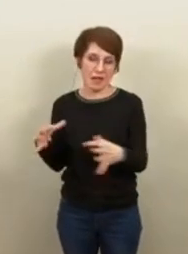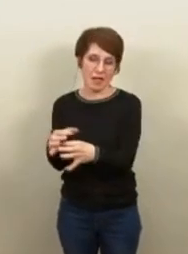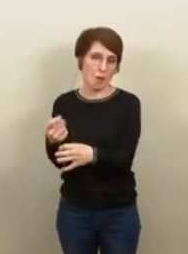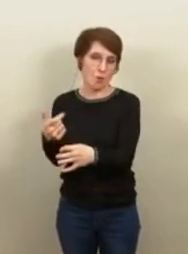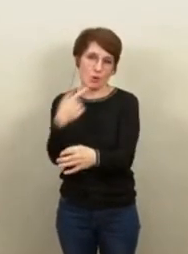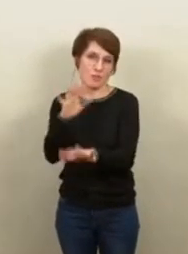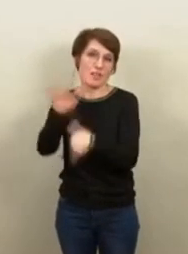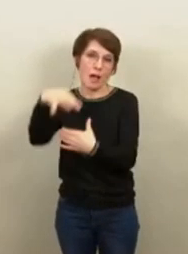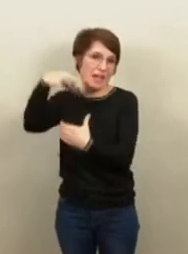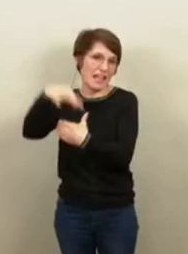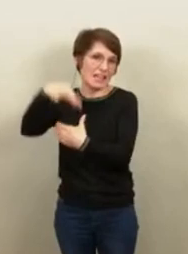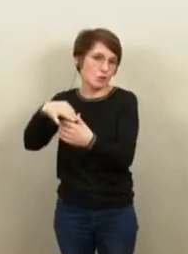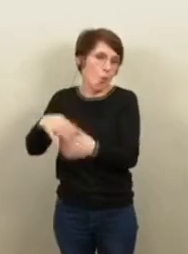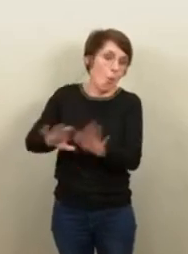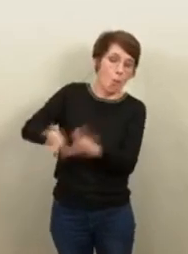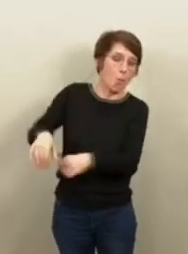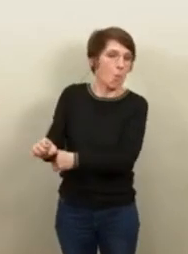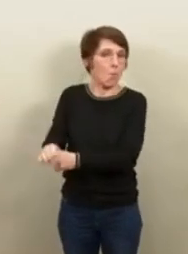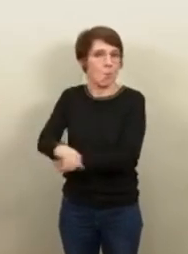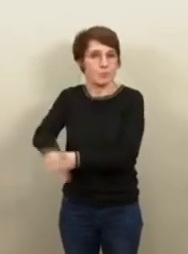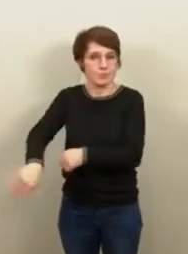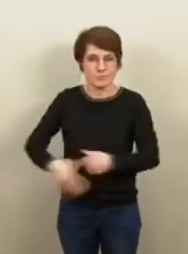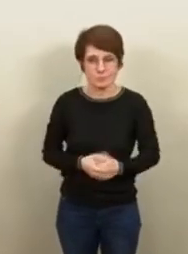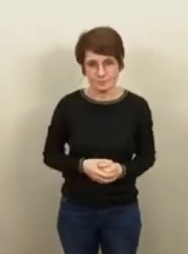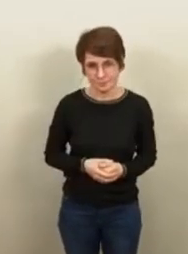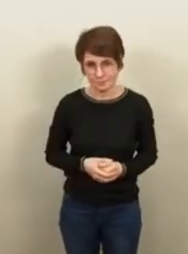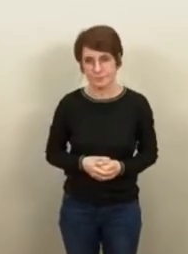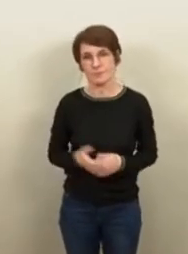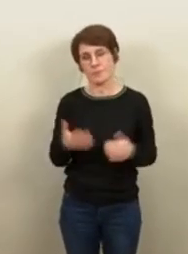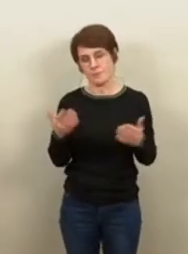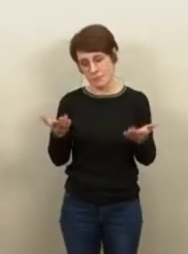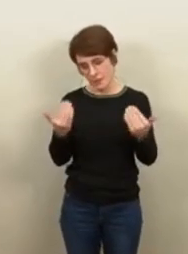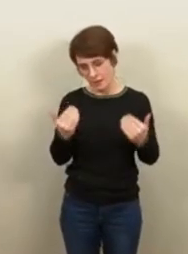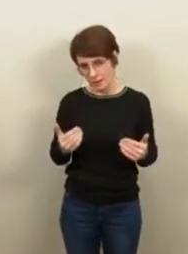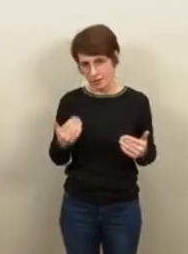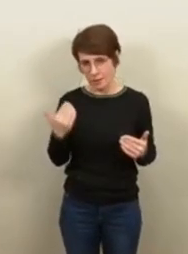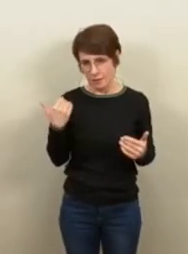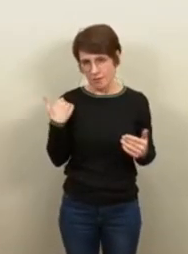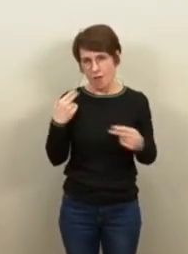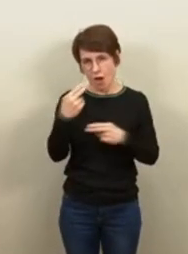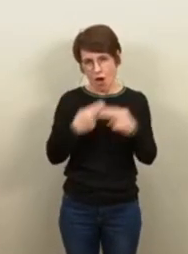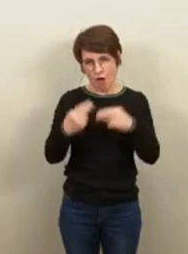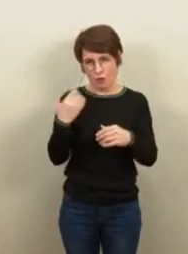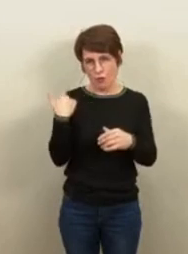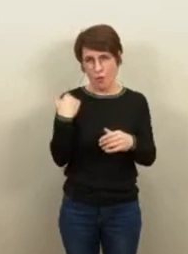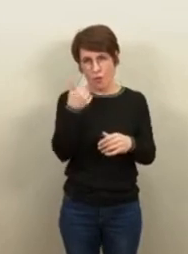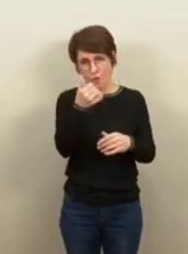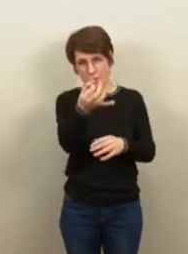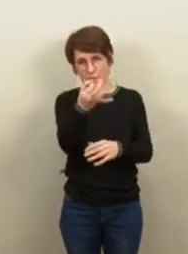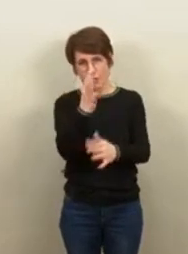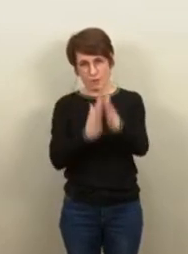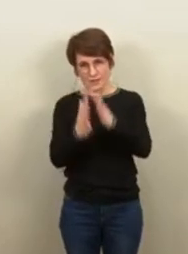D'autre part, vous disiez dans votre argumentaire de novembre, et ça a été repris aujourd'hui, que l'augmentation de la taxe foncière